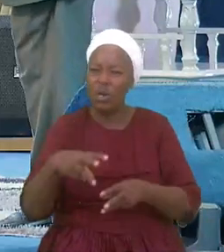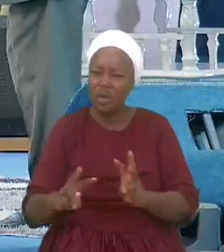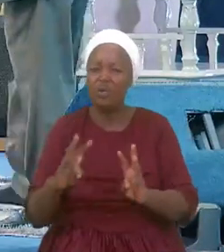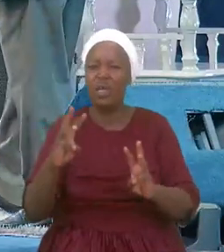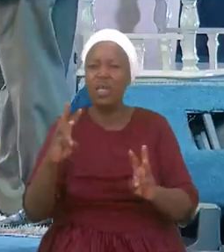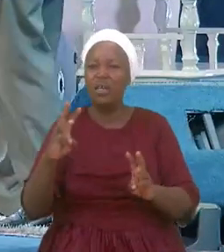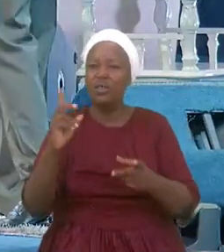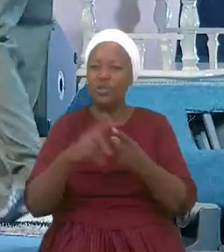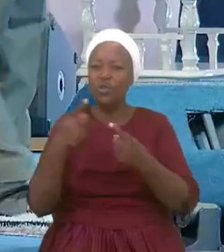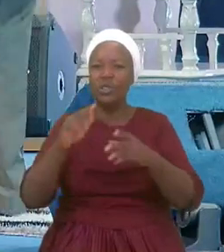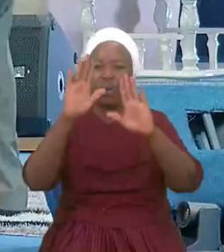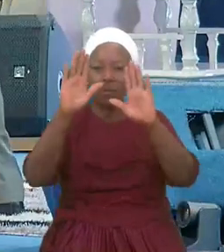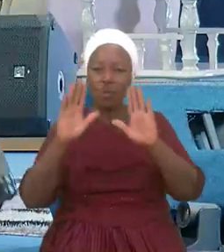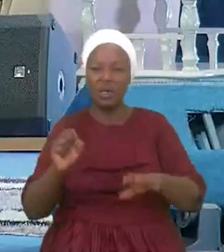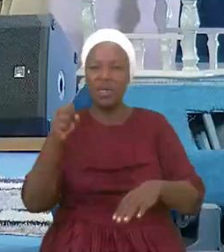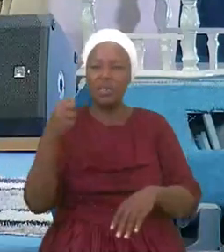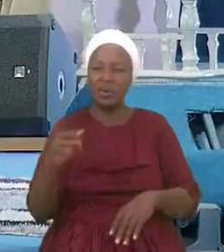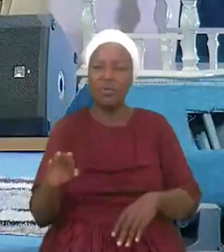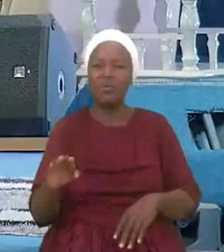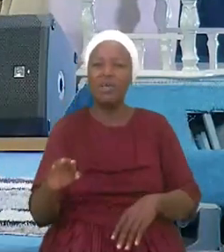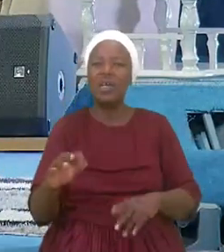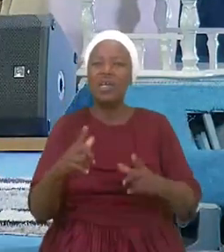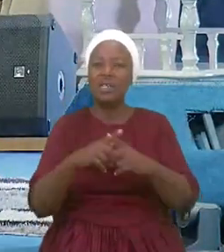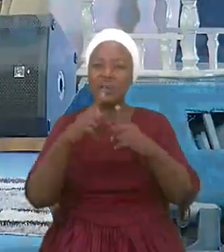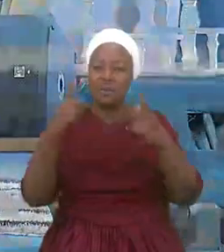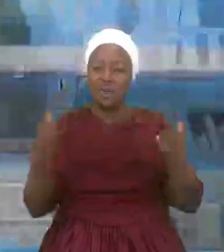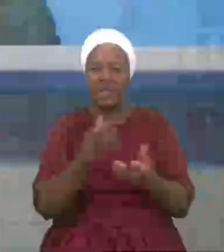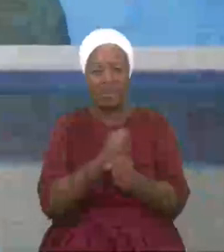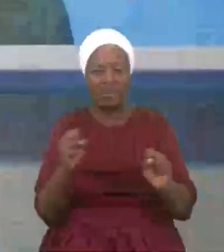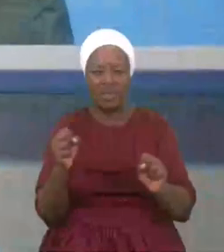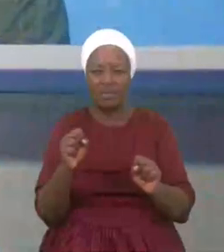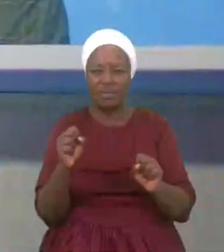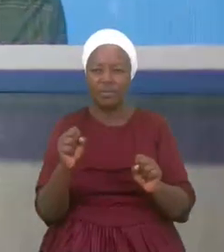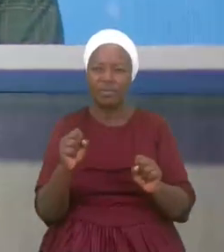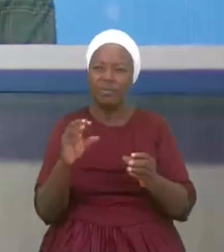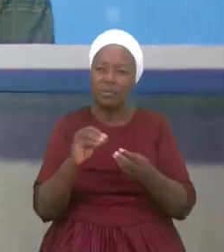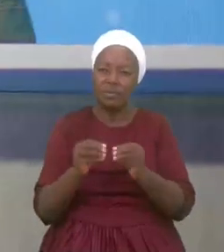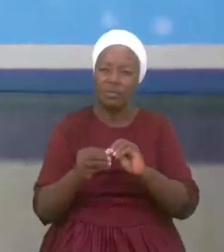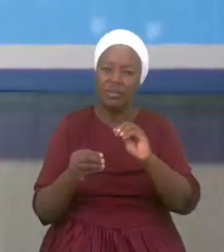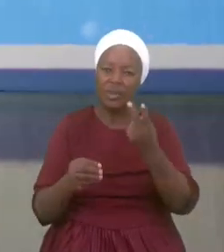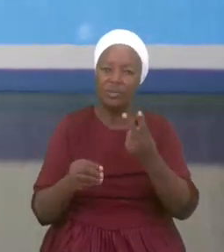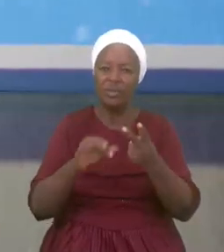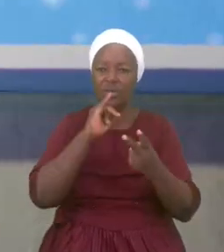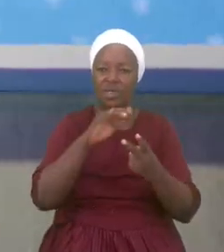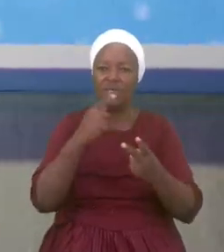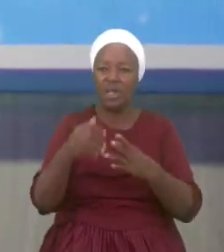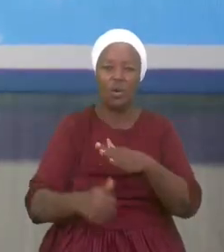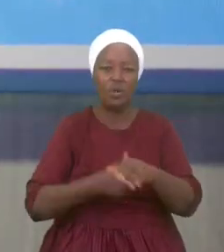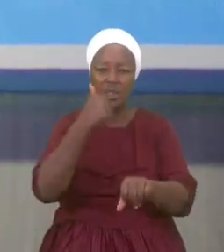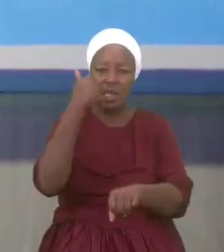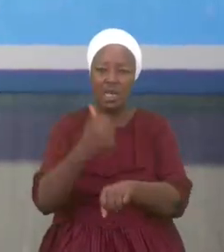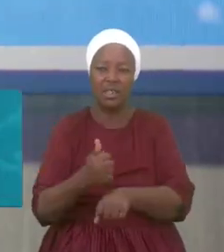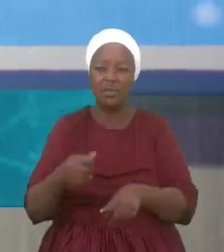d'oubli de Dieu numéro 1 l'unique voix l'unique voit au prodige du grand salut